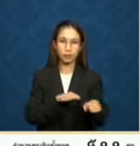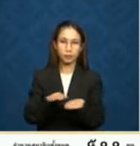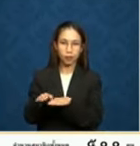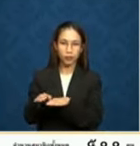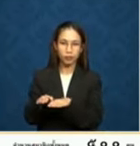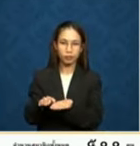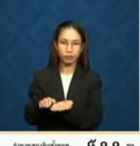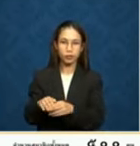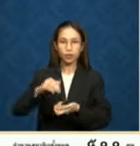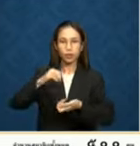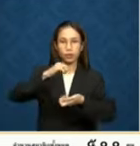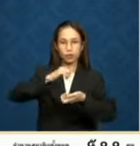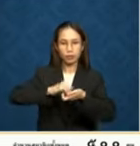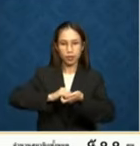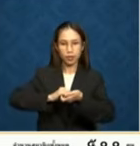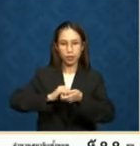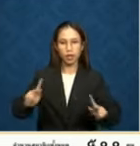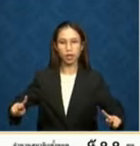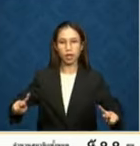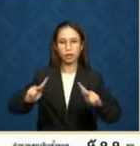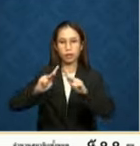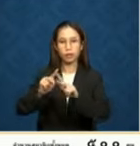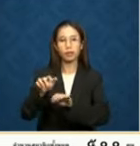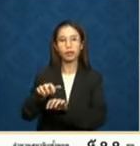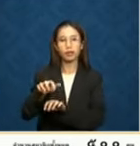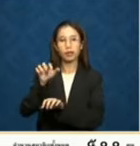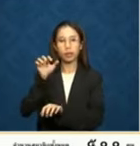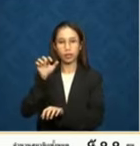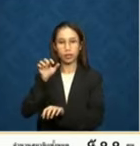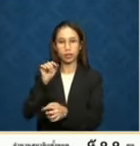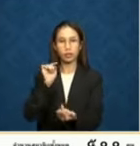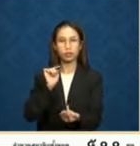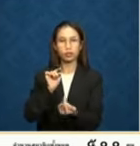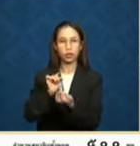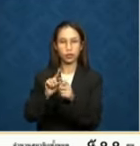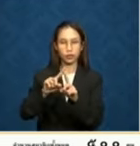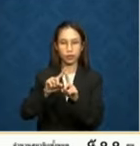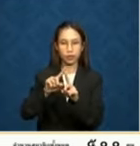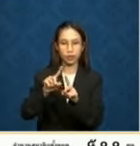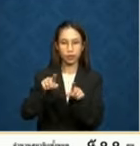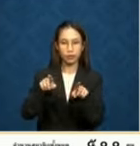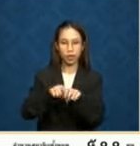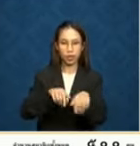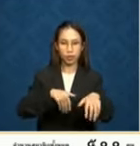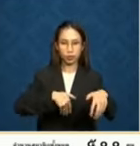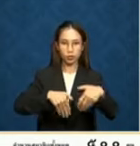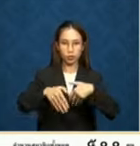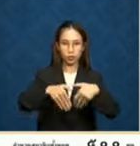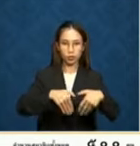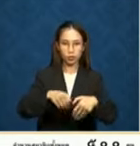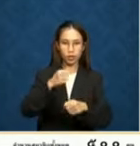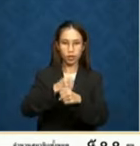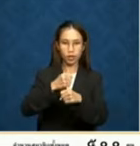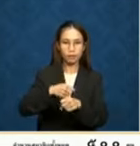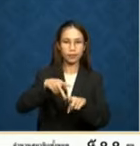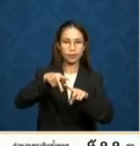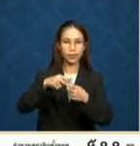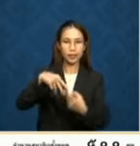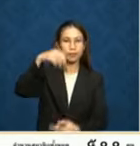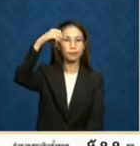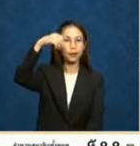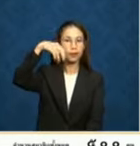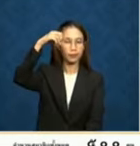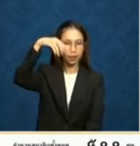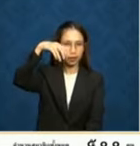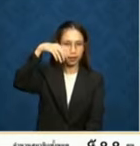โดยร่มมือกับกระสวงมหหารท่ายในเรื่องของ 1 หมู่บ้าน 1 ชั่งไฟ้านี่ก็